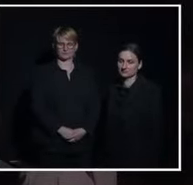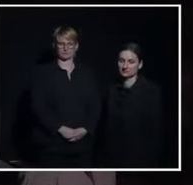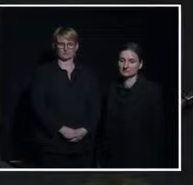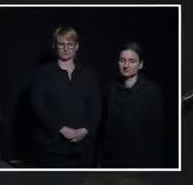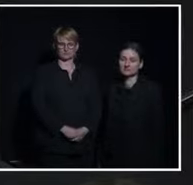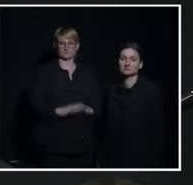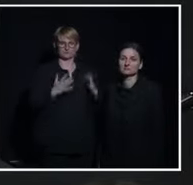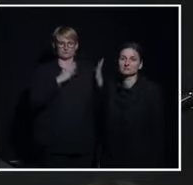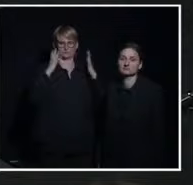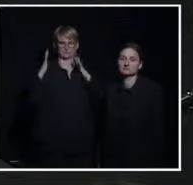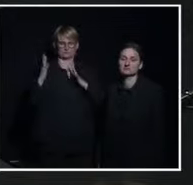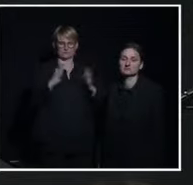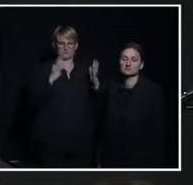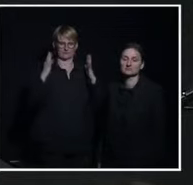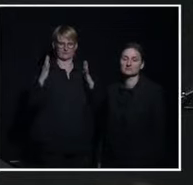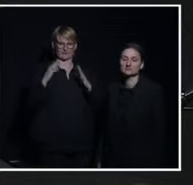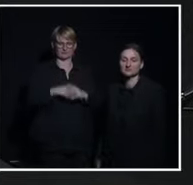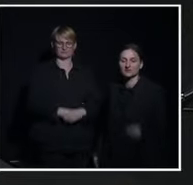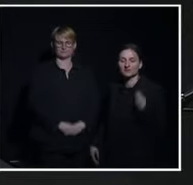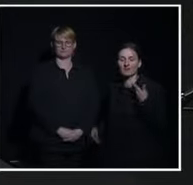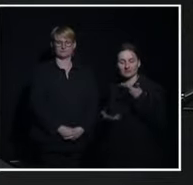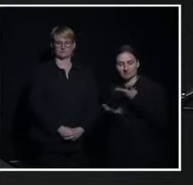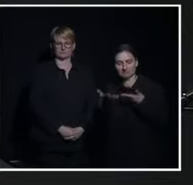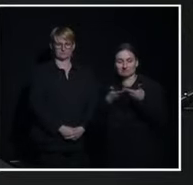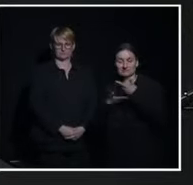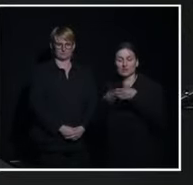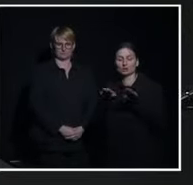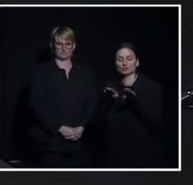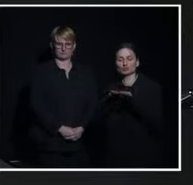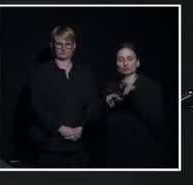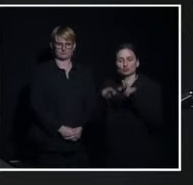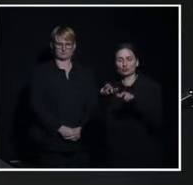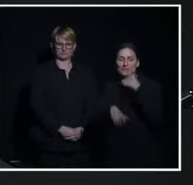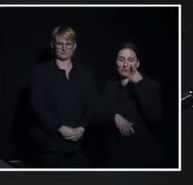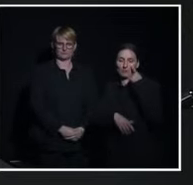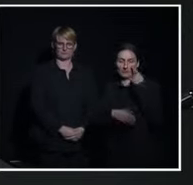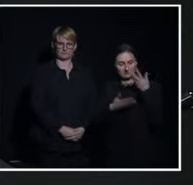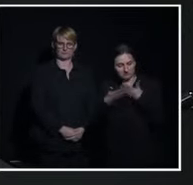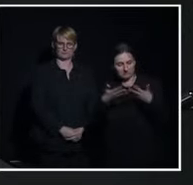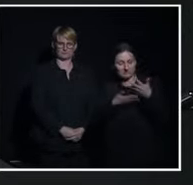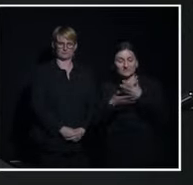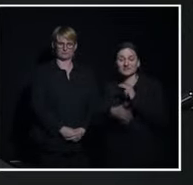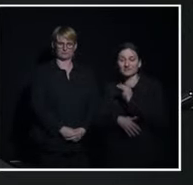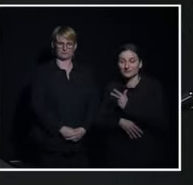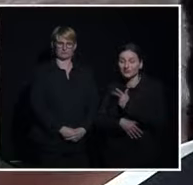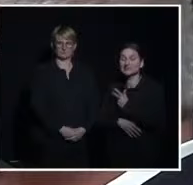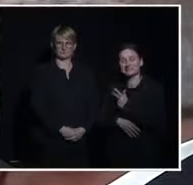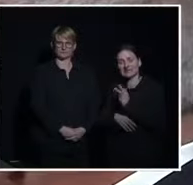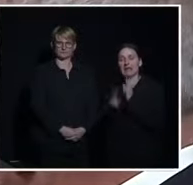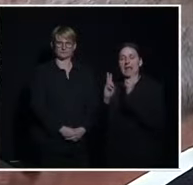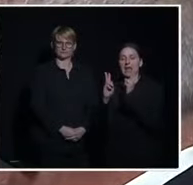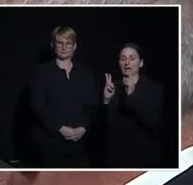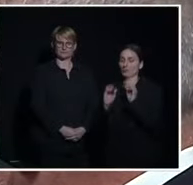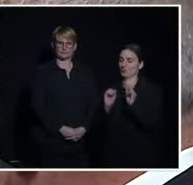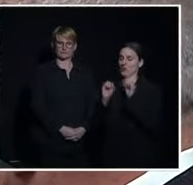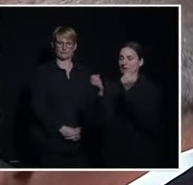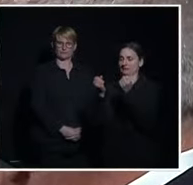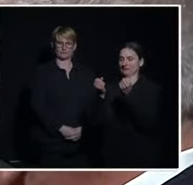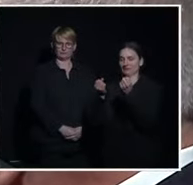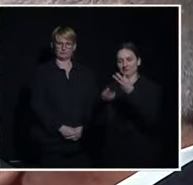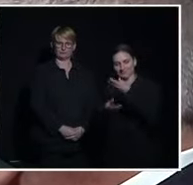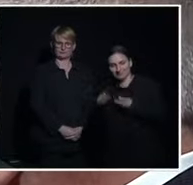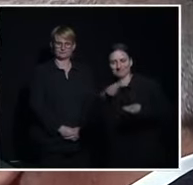Wir haben ja auch sehr stark darüber geredet, was in den Schulen momentan gemacht wird. Wir haben ja sehr stark auch mit wirklich aktiven Lehrern zu tun und Lehrerinnen zu